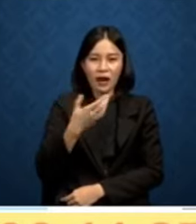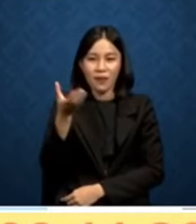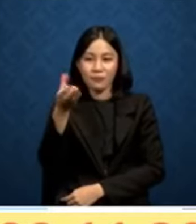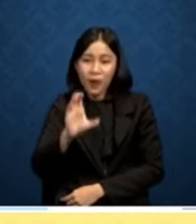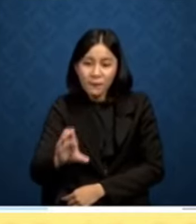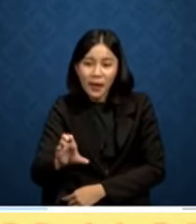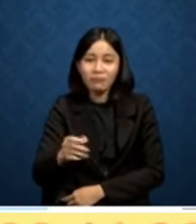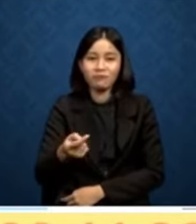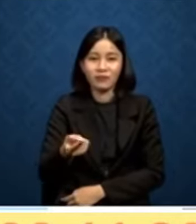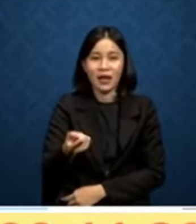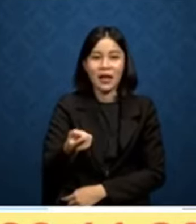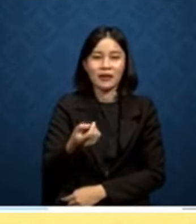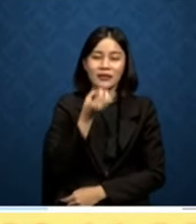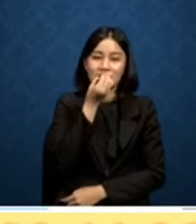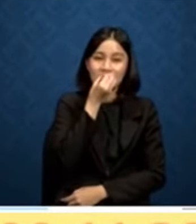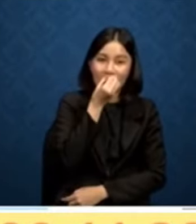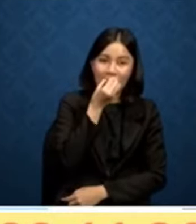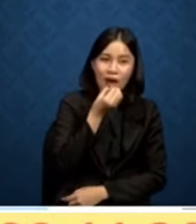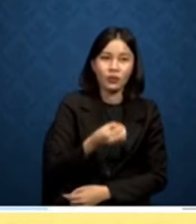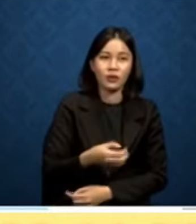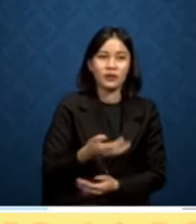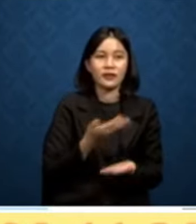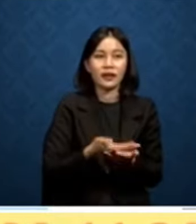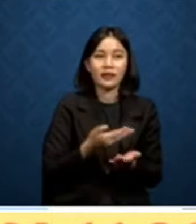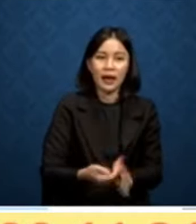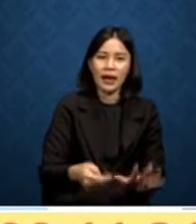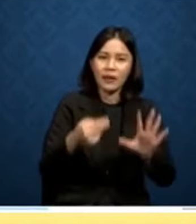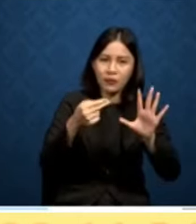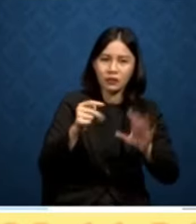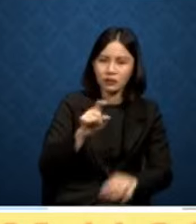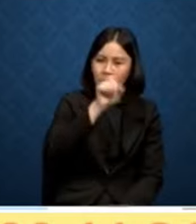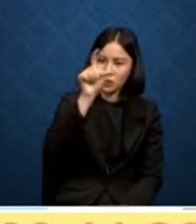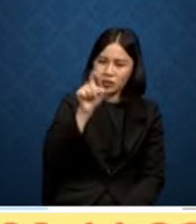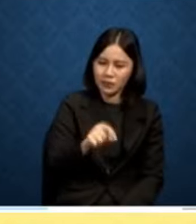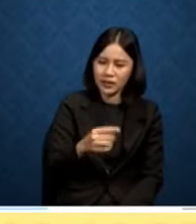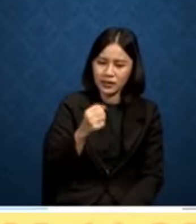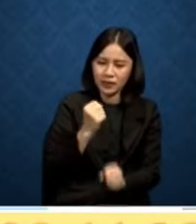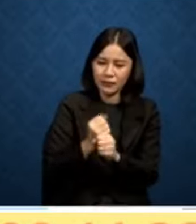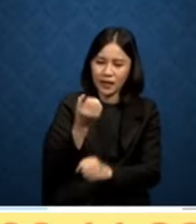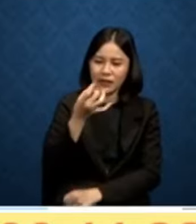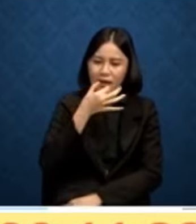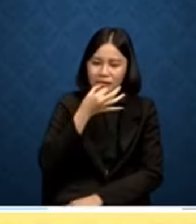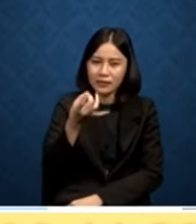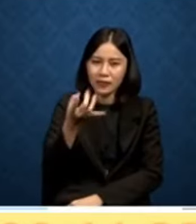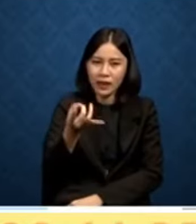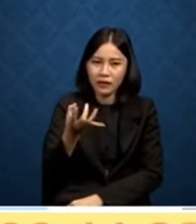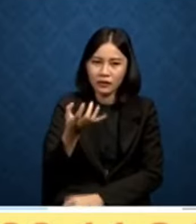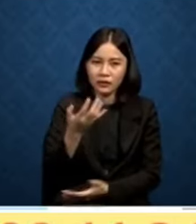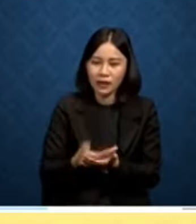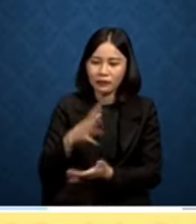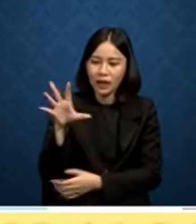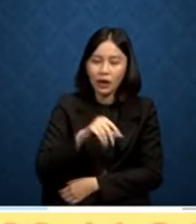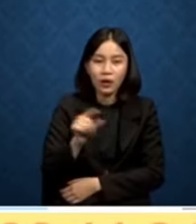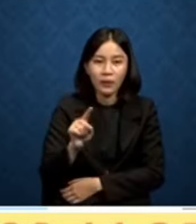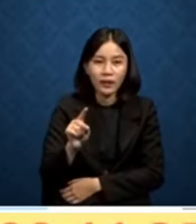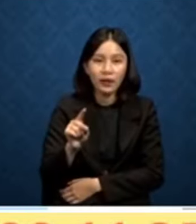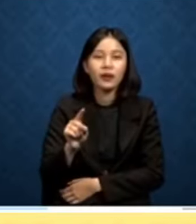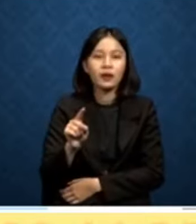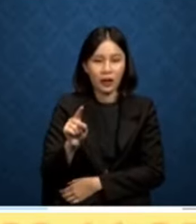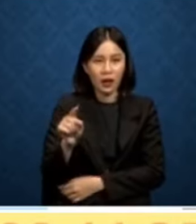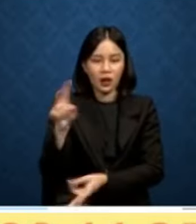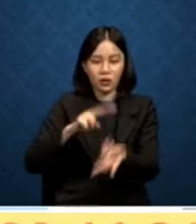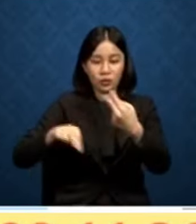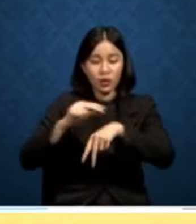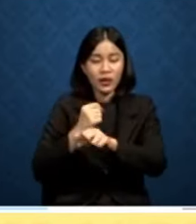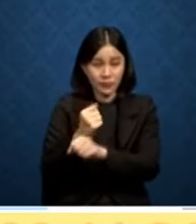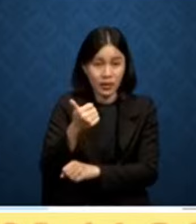ินค่ามืละห้ามืน อยนี้เอ๊ะ เราสงสัยไ เขาทำธรกิอะไรเขาได้เงินมาอยากไหนท่านสามารถไปตวเช